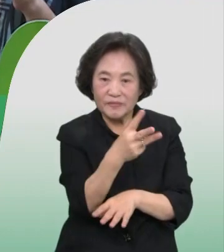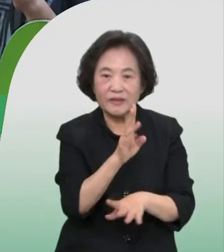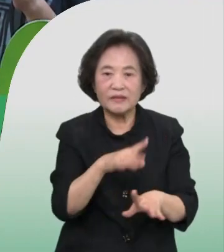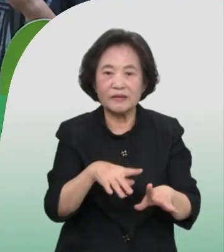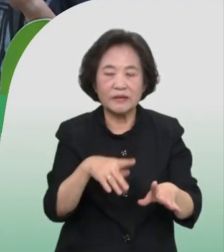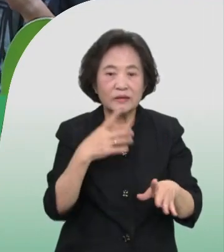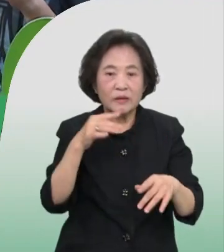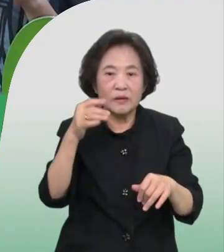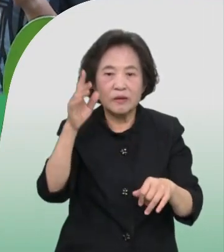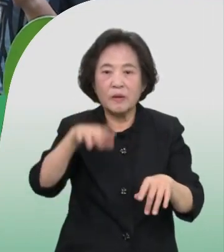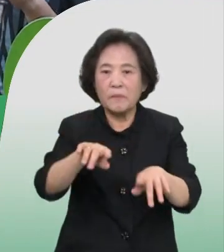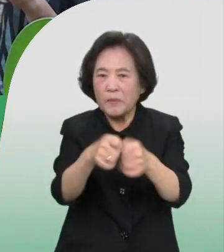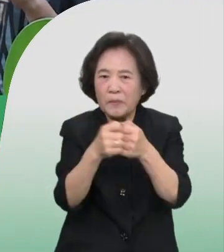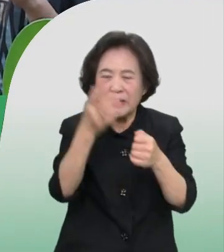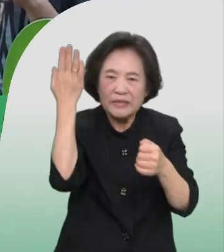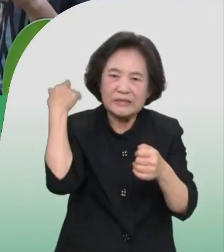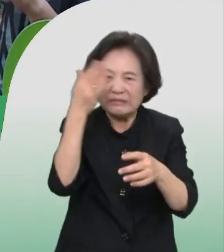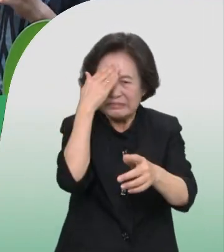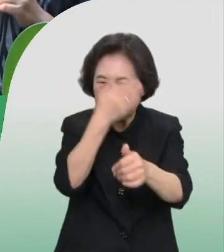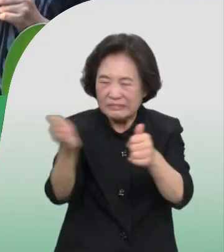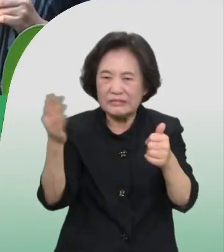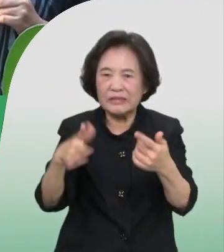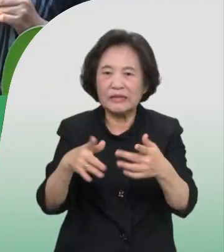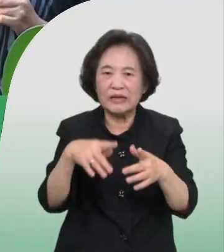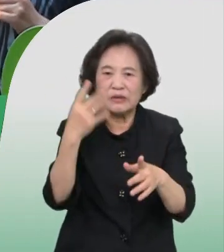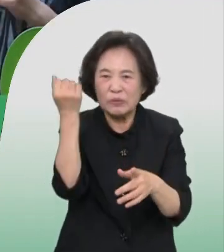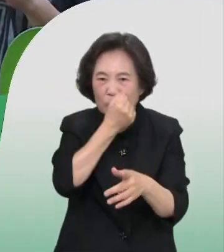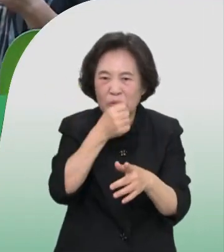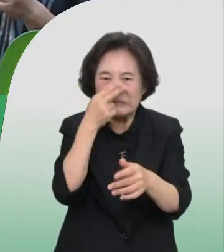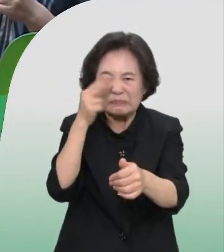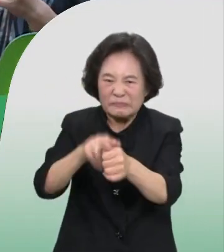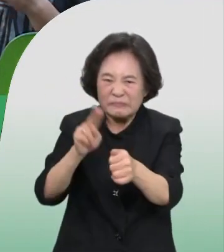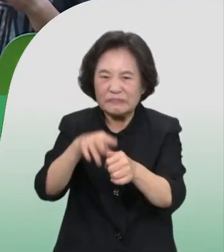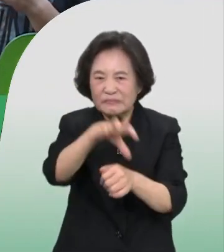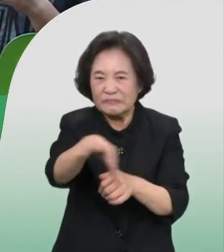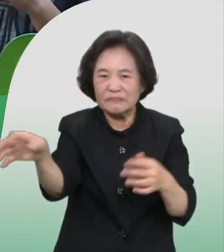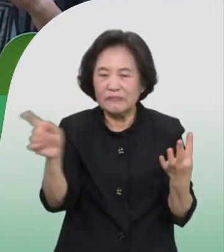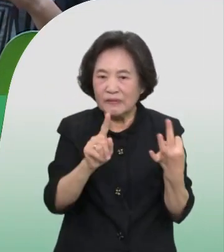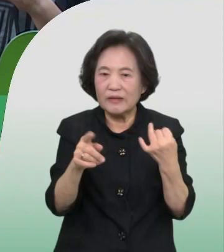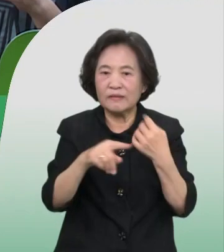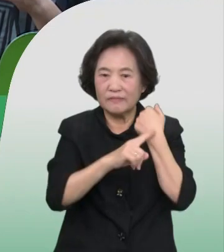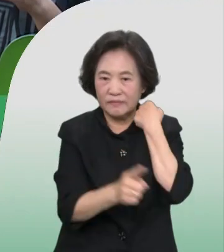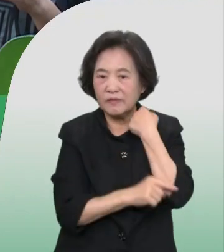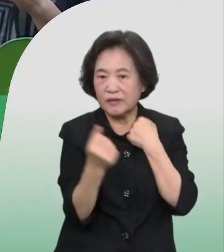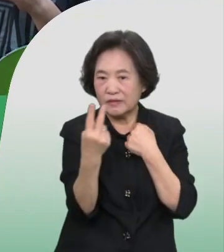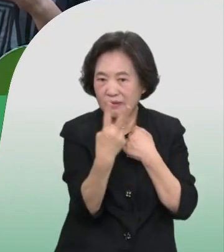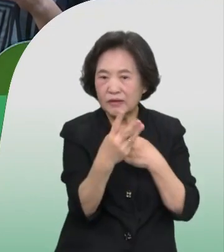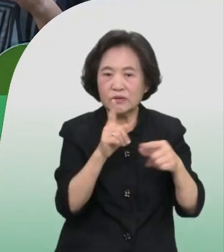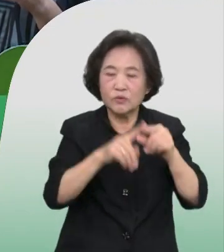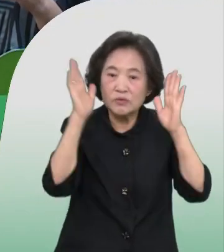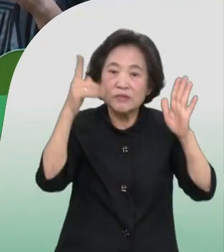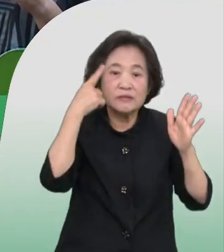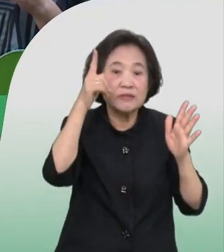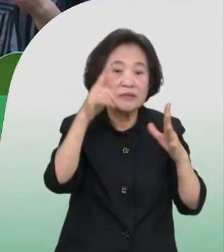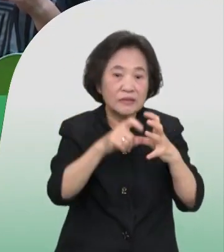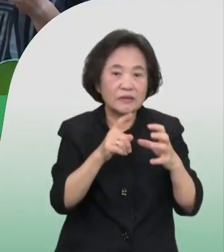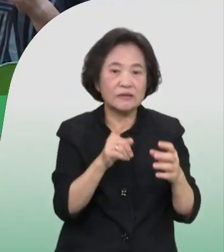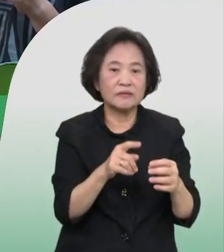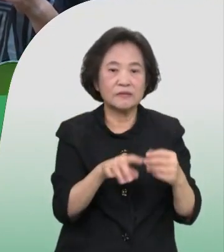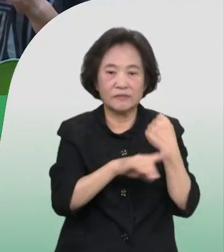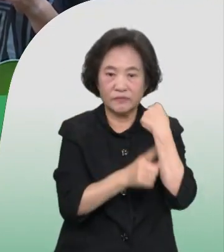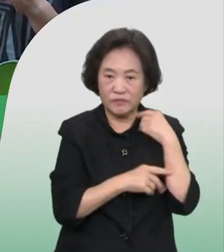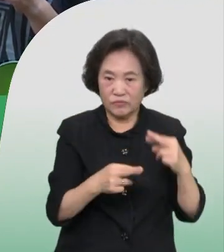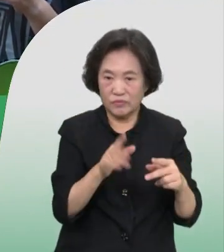存的专法跟中正纪念堂。的修正的这个法案，这三个法案，这个修法